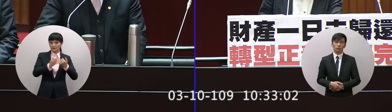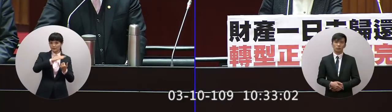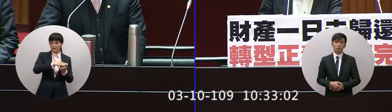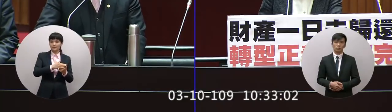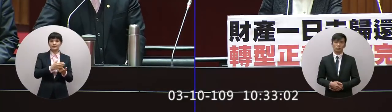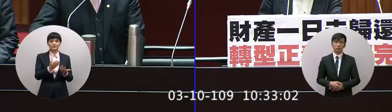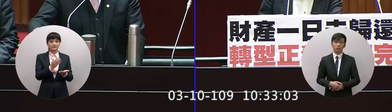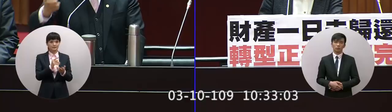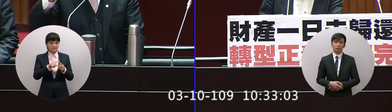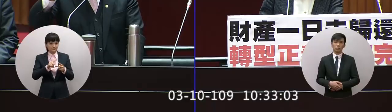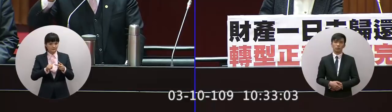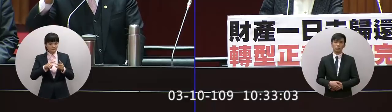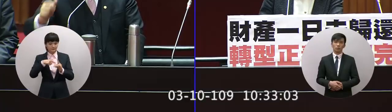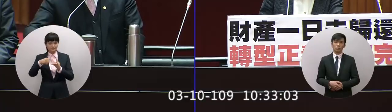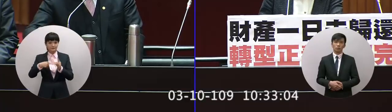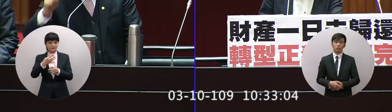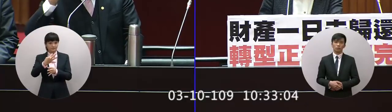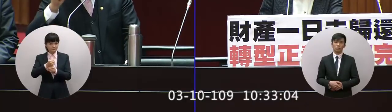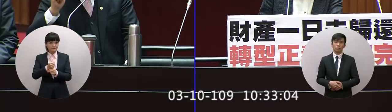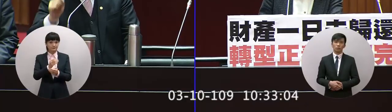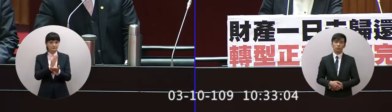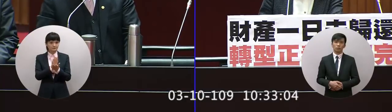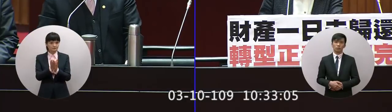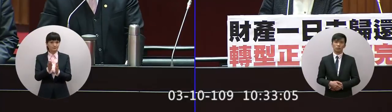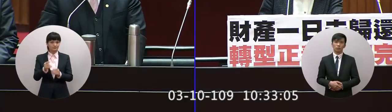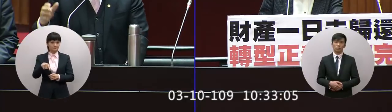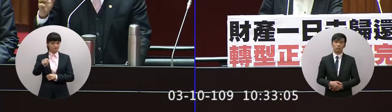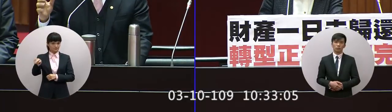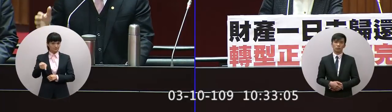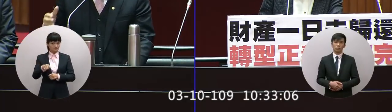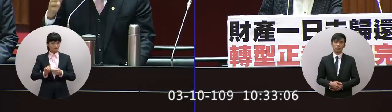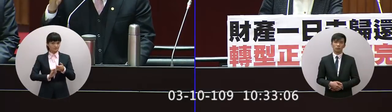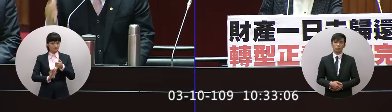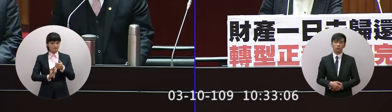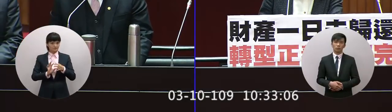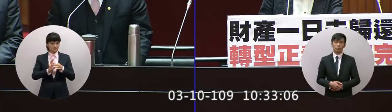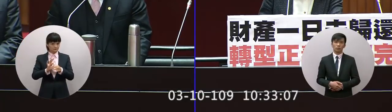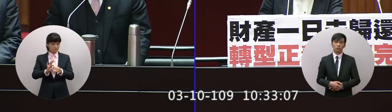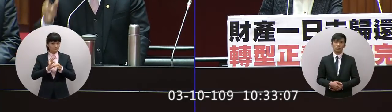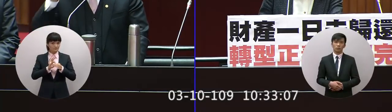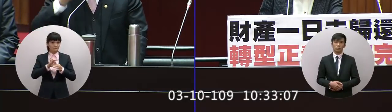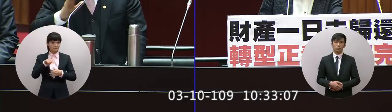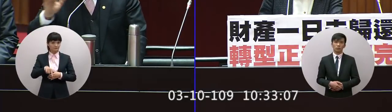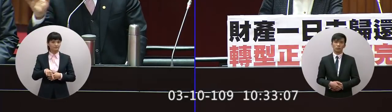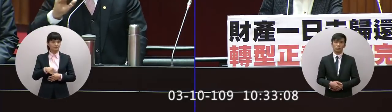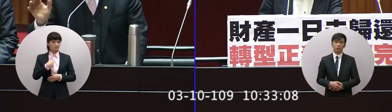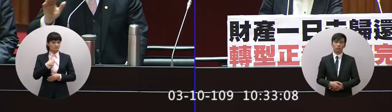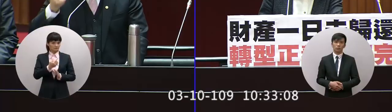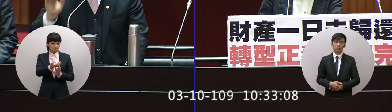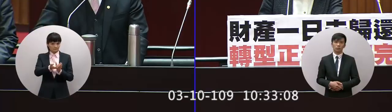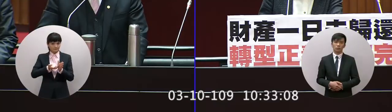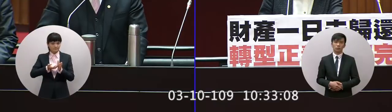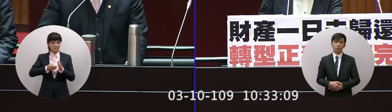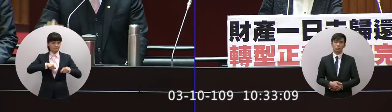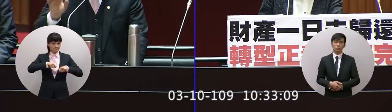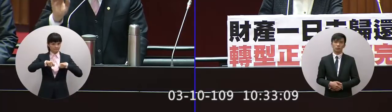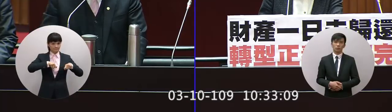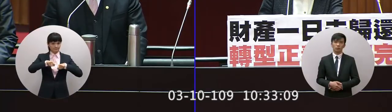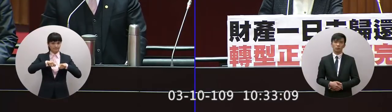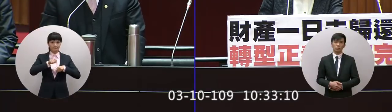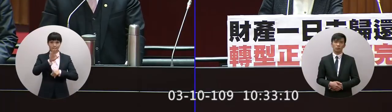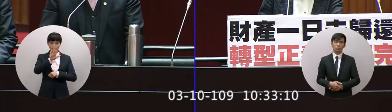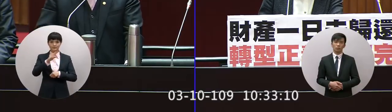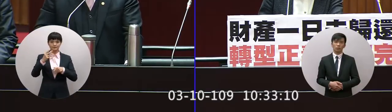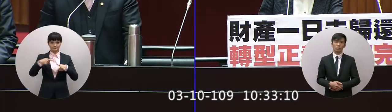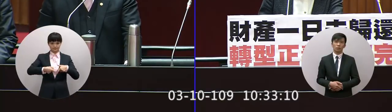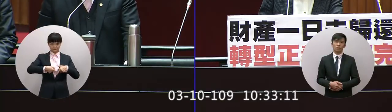节，那委员关心的这一方面，我们都已经做好相关的对应，并且